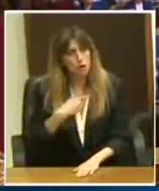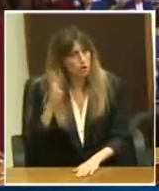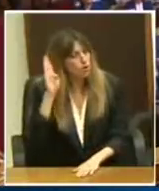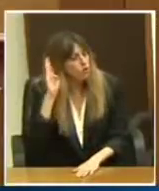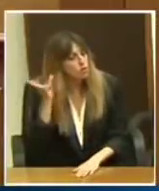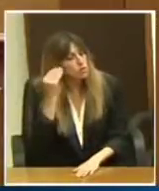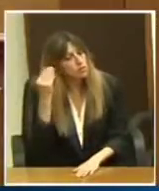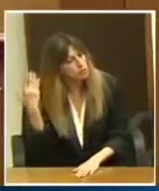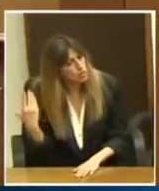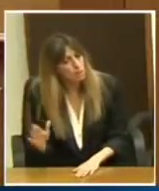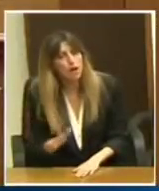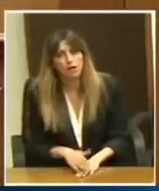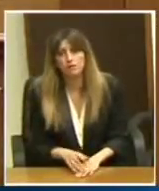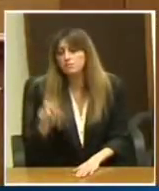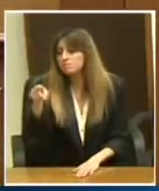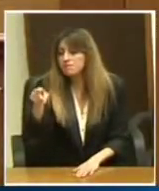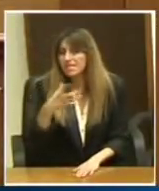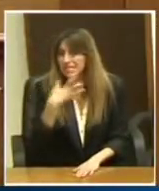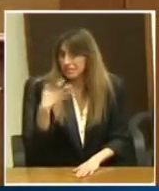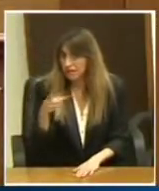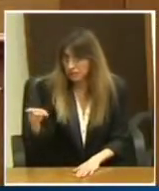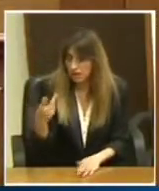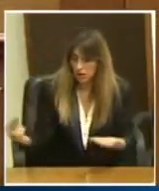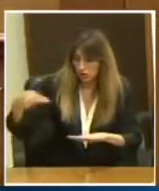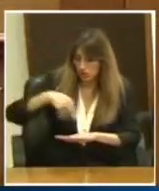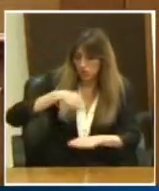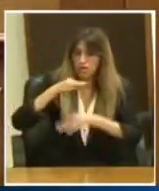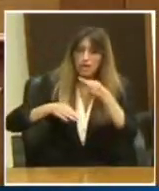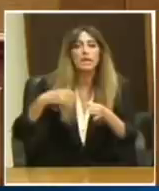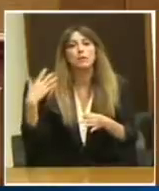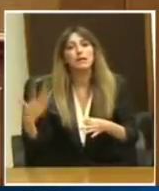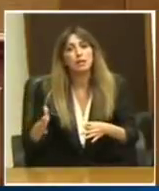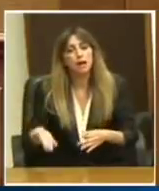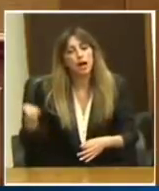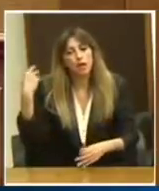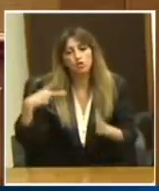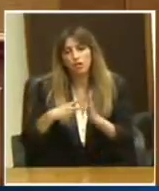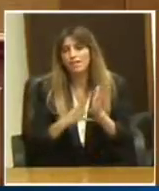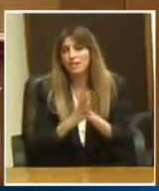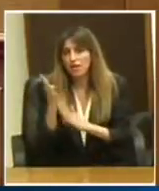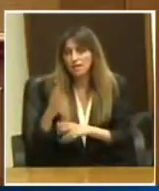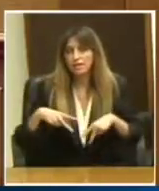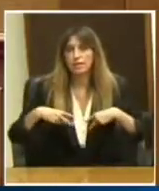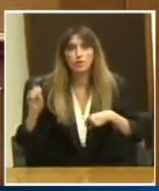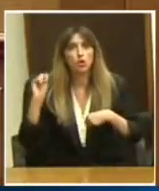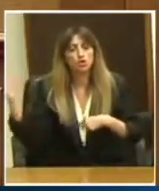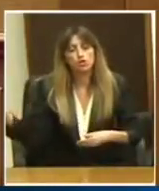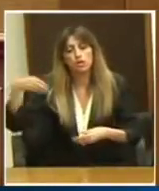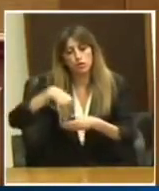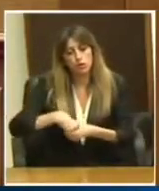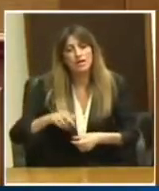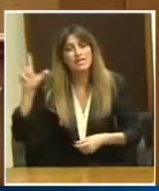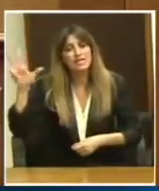λέτε ότι υπερασπιστήκατε ως Υπουργός των Εξωτερικών το 2014 στην Γενική Συνέλευση του Οργανισμού Ηνωμένων